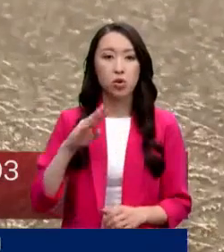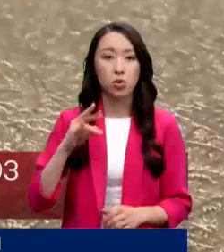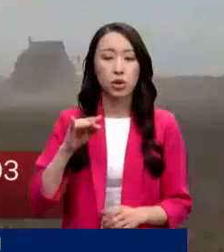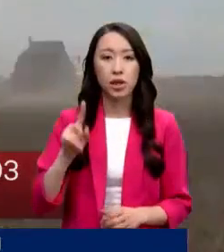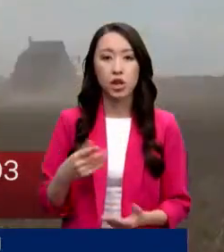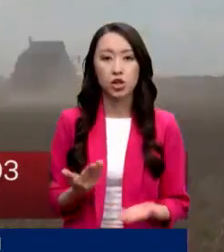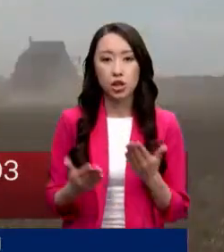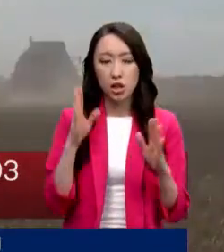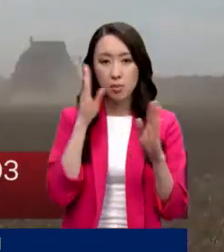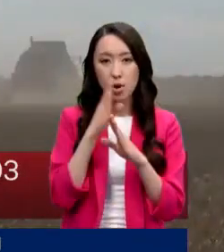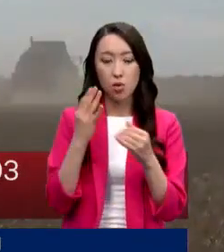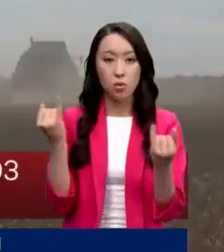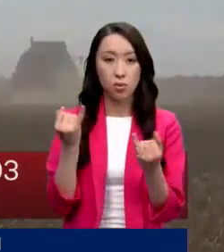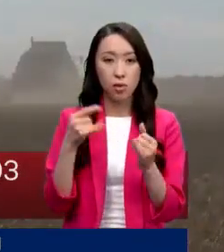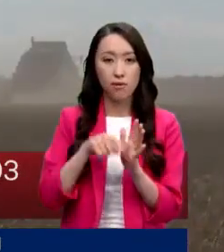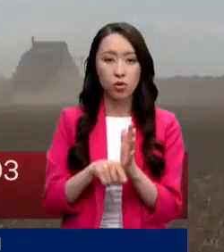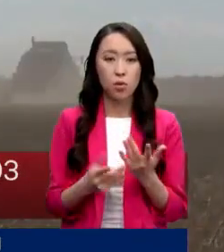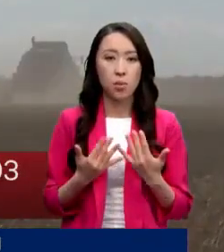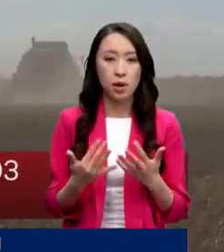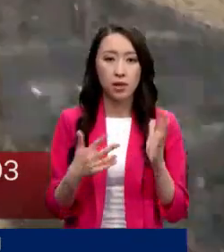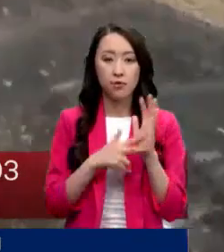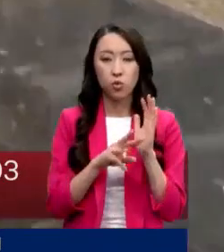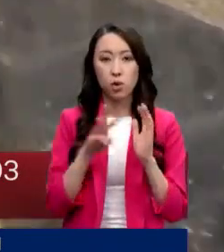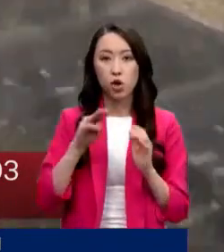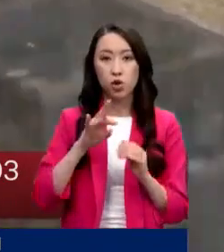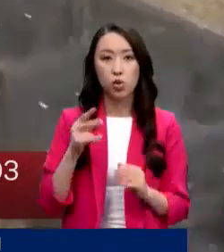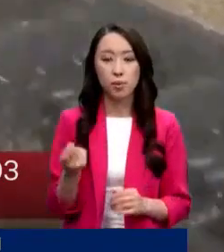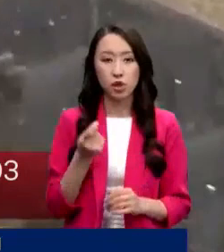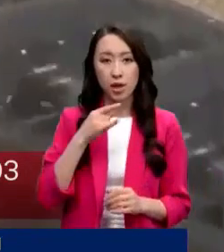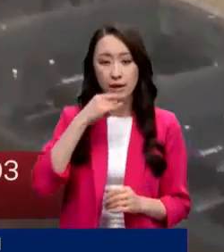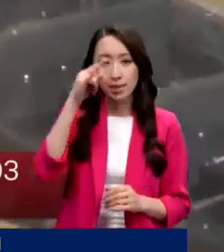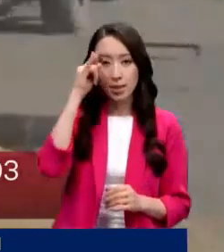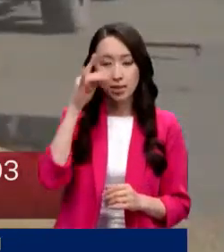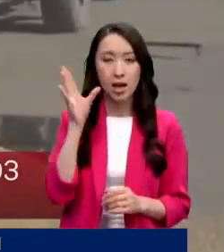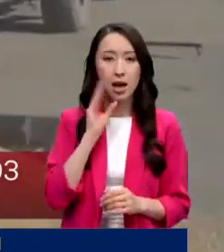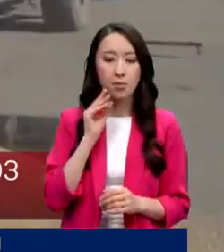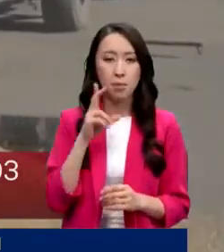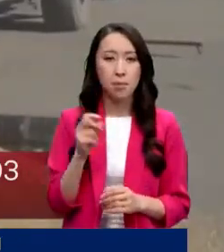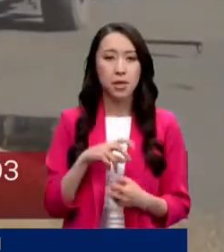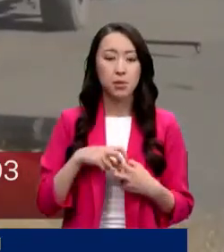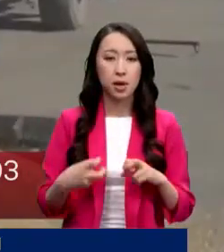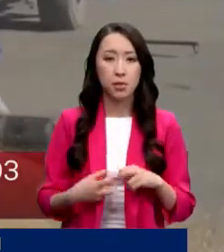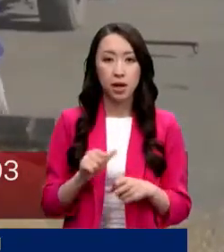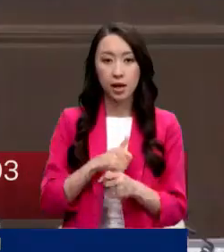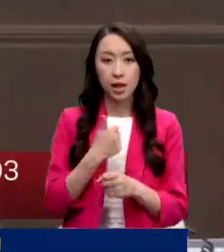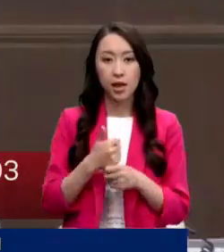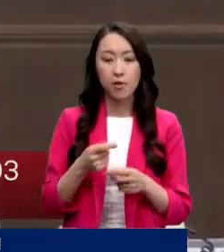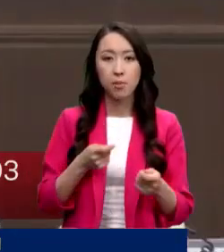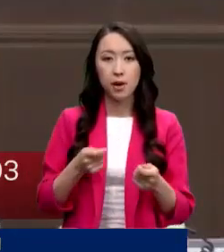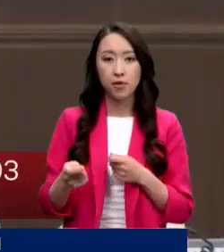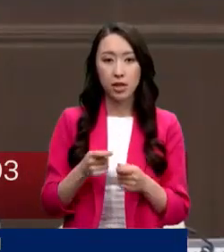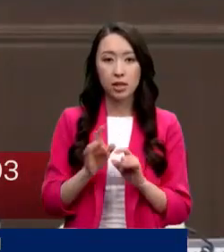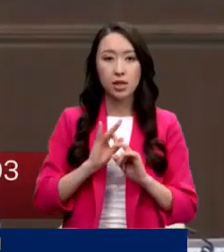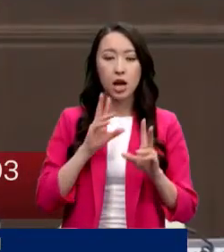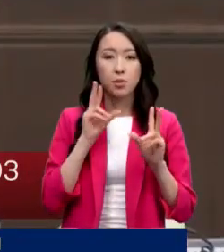если погода подведет, внутреннюю потребность 8 миллионов тонн пшеницы Казахстан закроет без проблем. Глава правительства заверил,